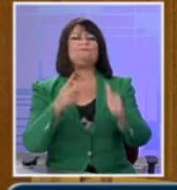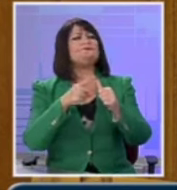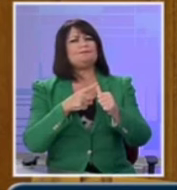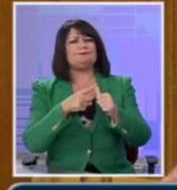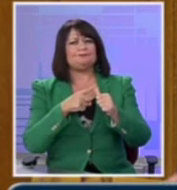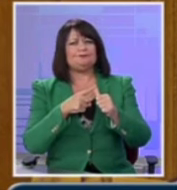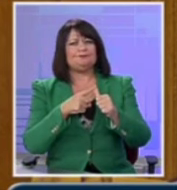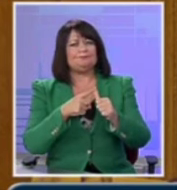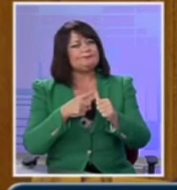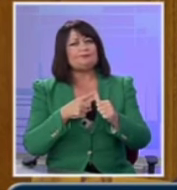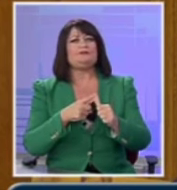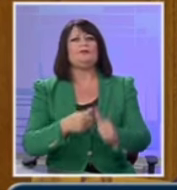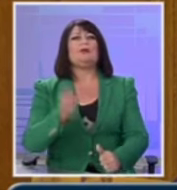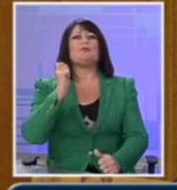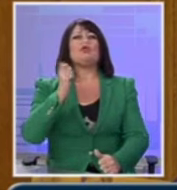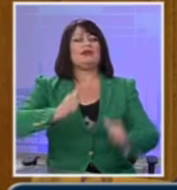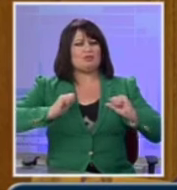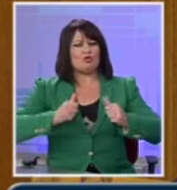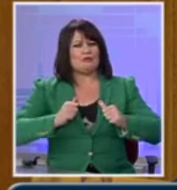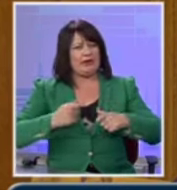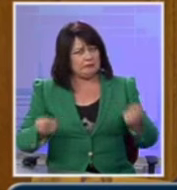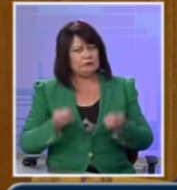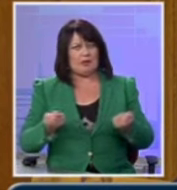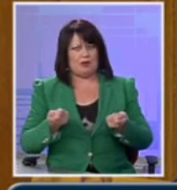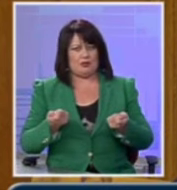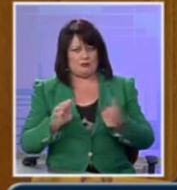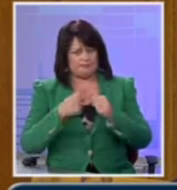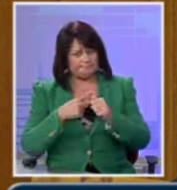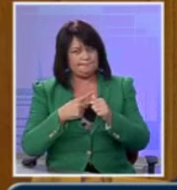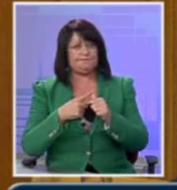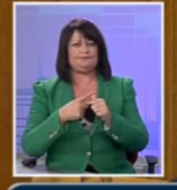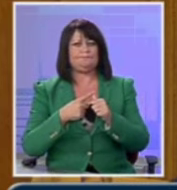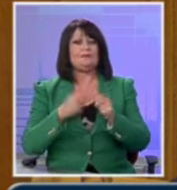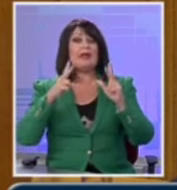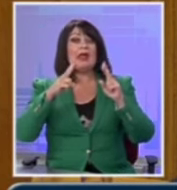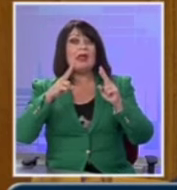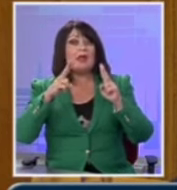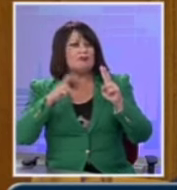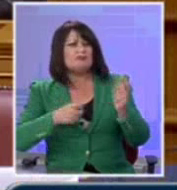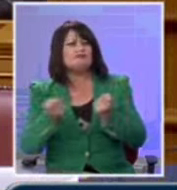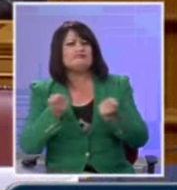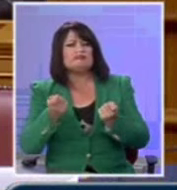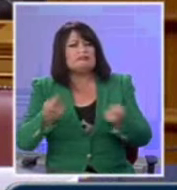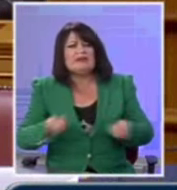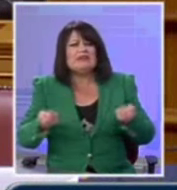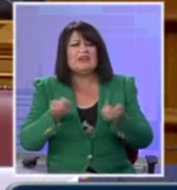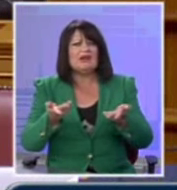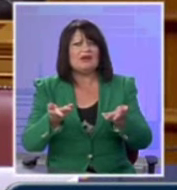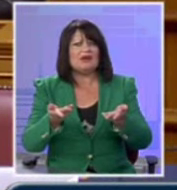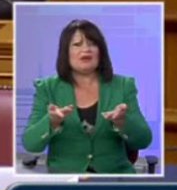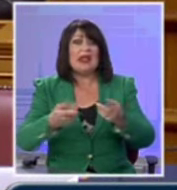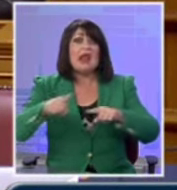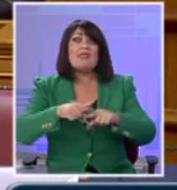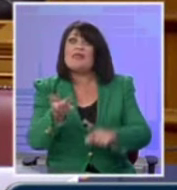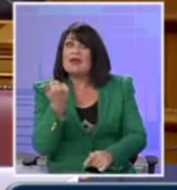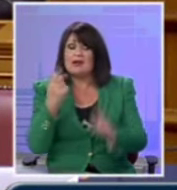η ανάκτηση της πολιτικής πρωτοβουλίας και του ελέγχου των εξελίξεων, που ουσιαστικά έχει χαθεί από τη χώρα